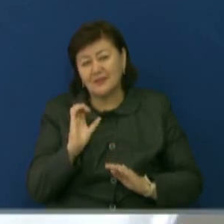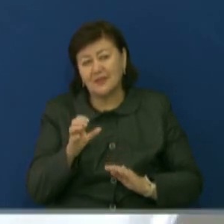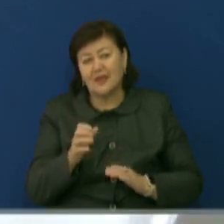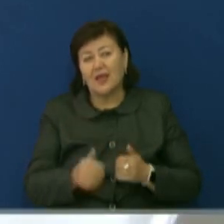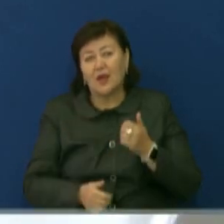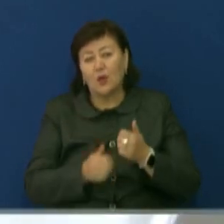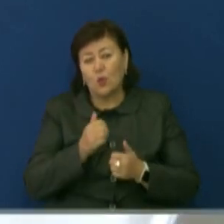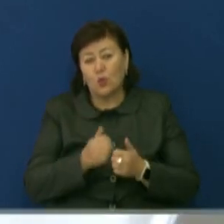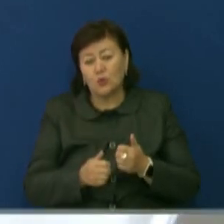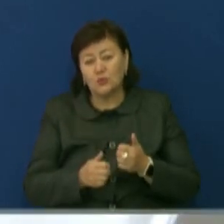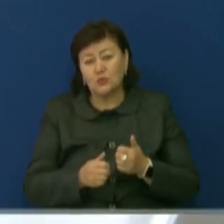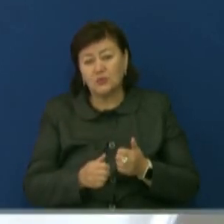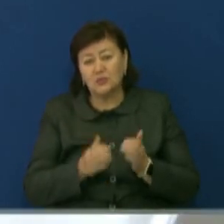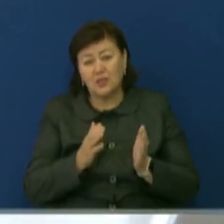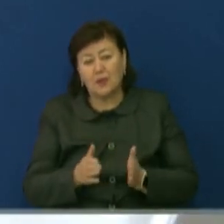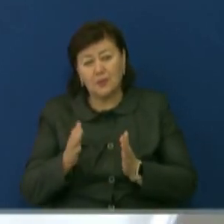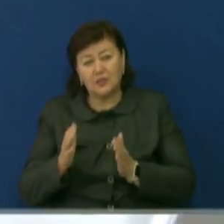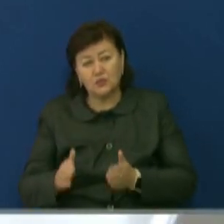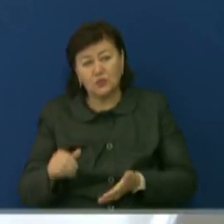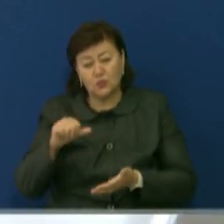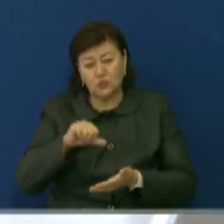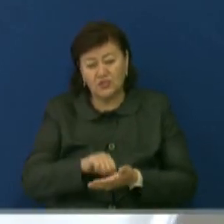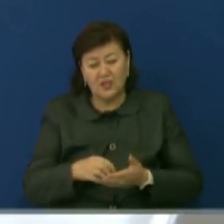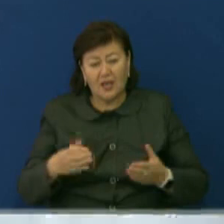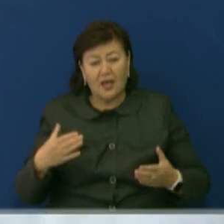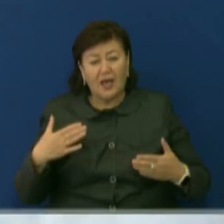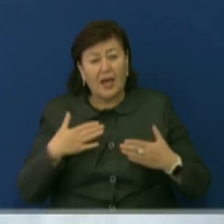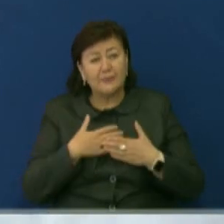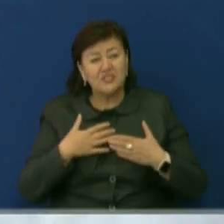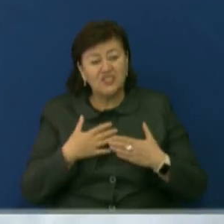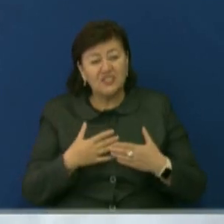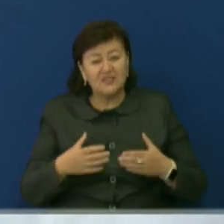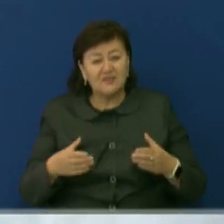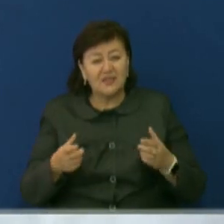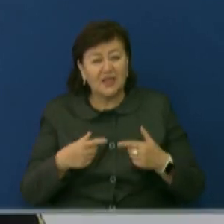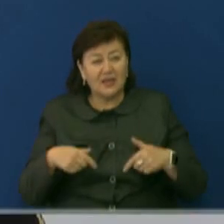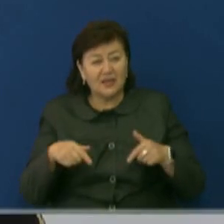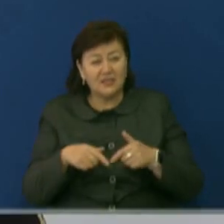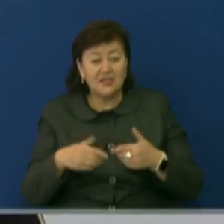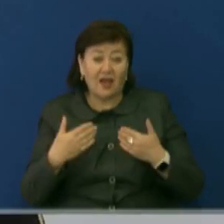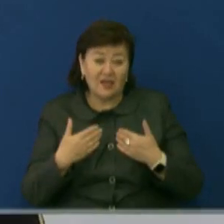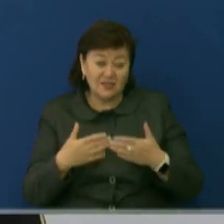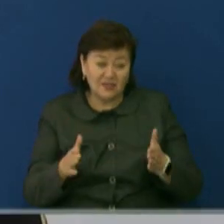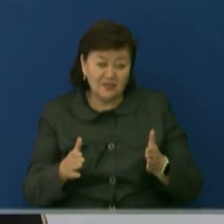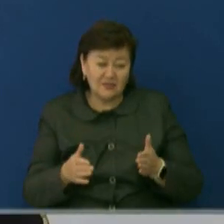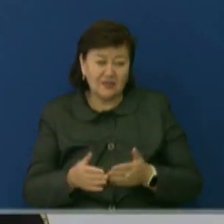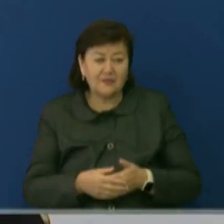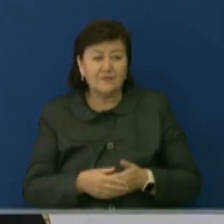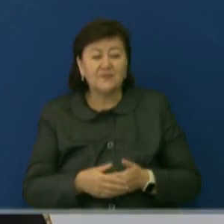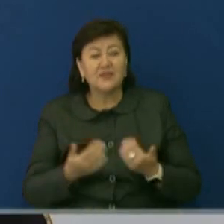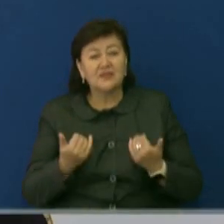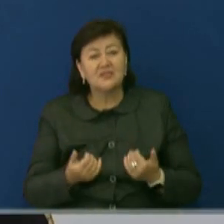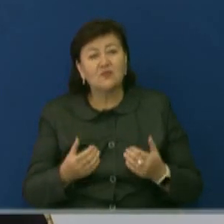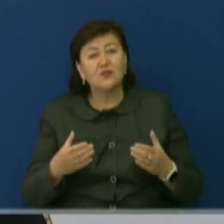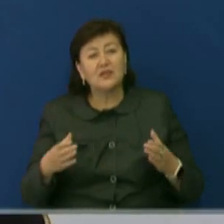конкурсных процедурах представителей общественности позволяет говорить об открытости процесса. Очень хорошо, что сегодня